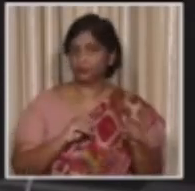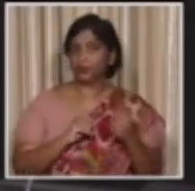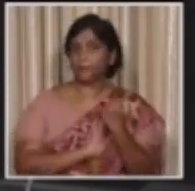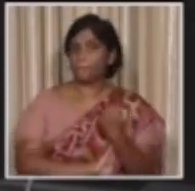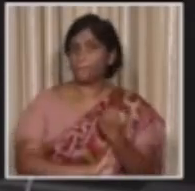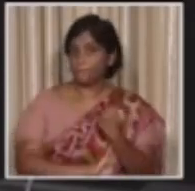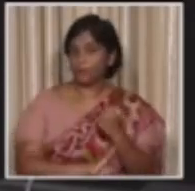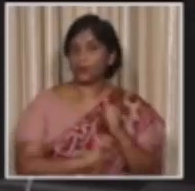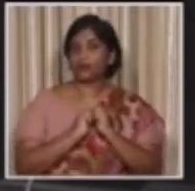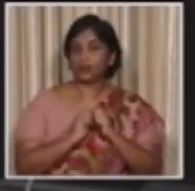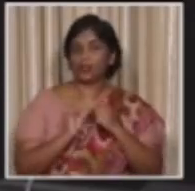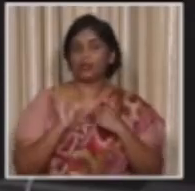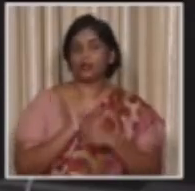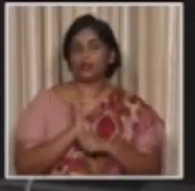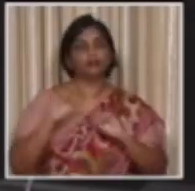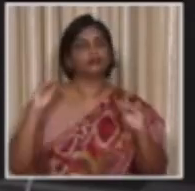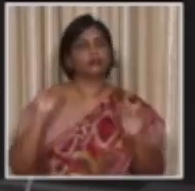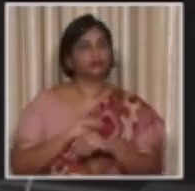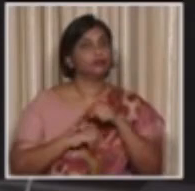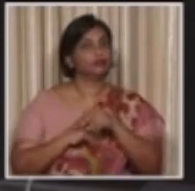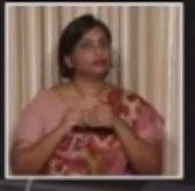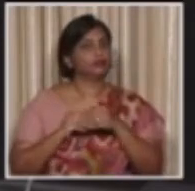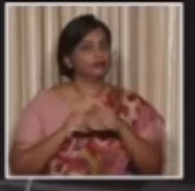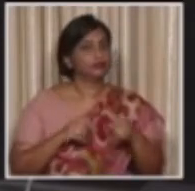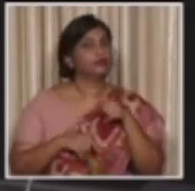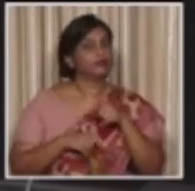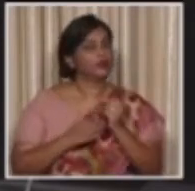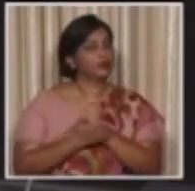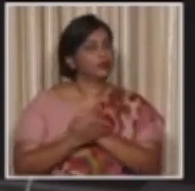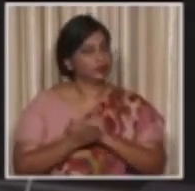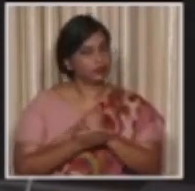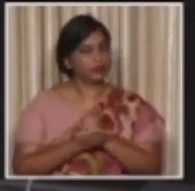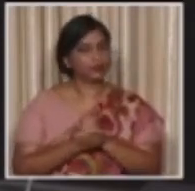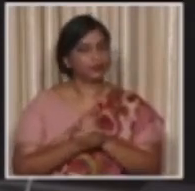බලය රැකීරක්ෂා පනතට ඇතුළත් කරගෙන මේ හරහා මේ සියලුම